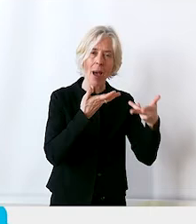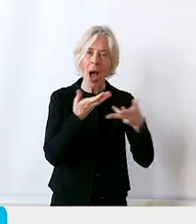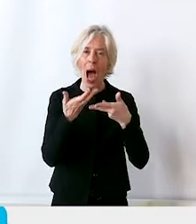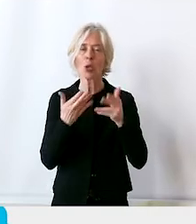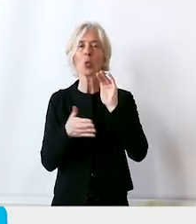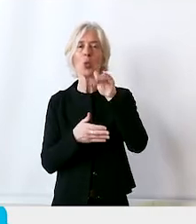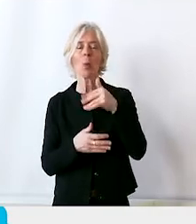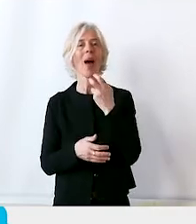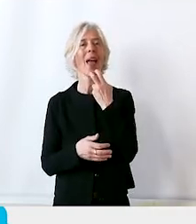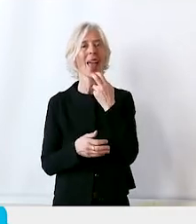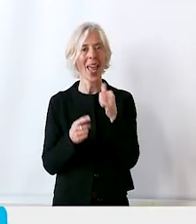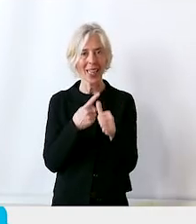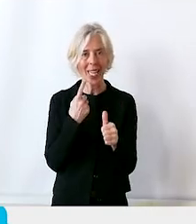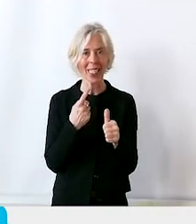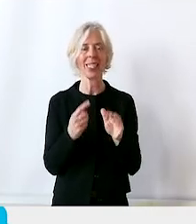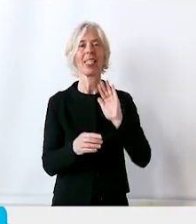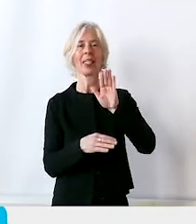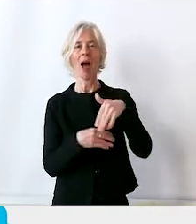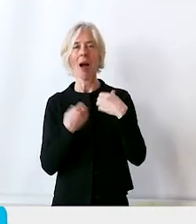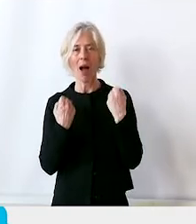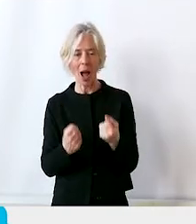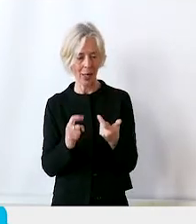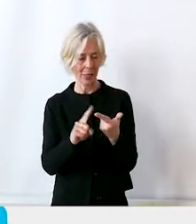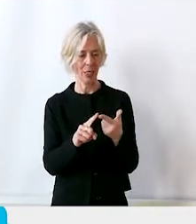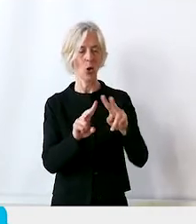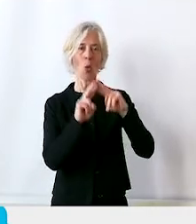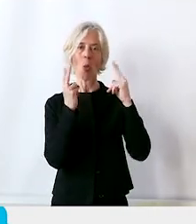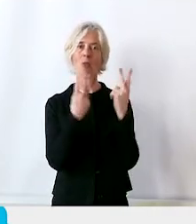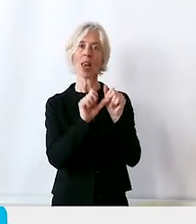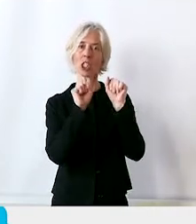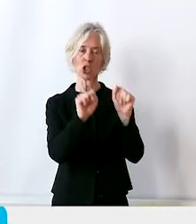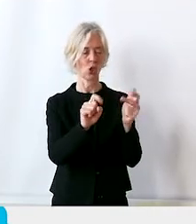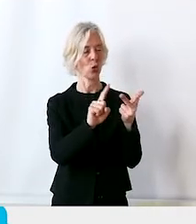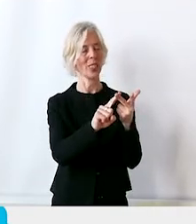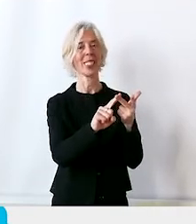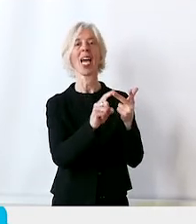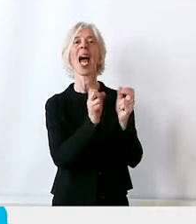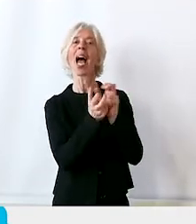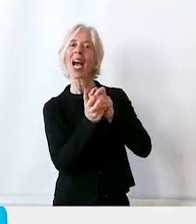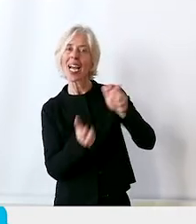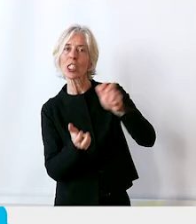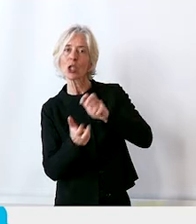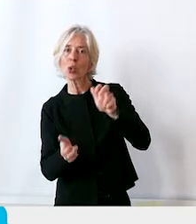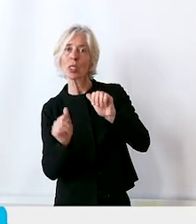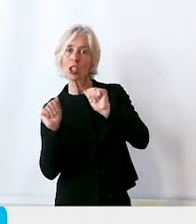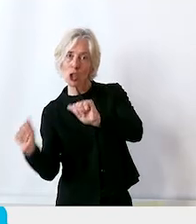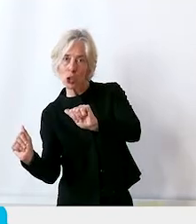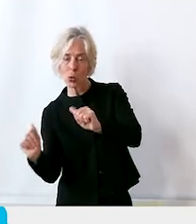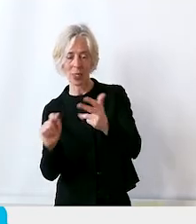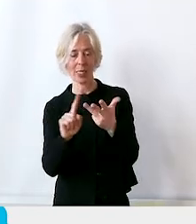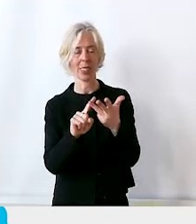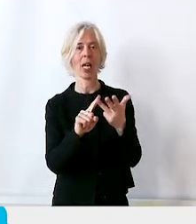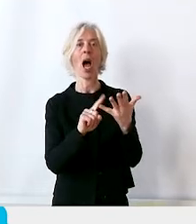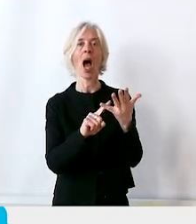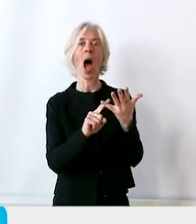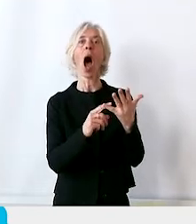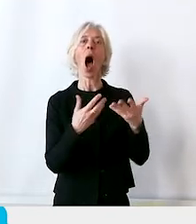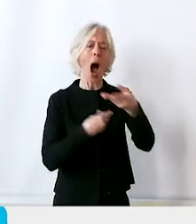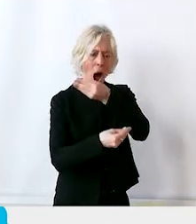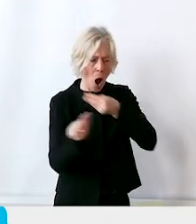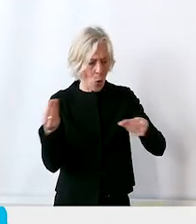Themen Energie, Nachhaltigkeit, Umweltschutz und Ressourcenschonung, Austausch in